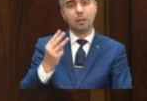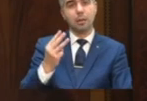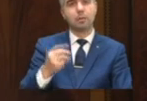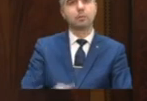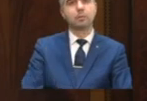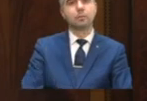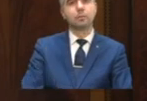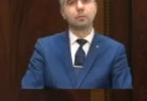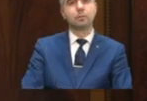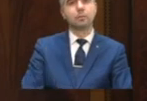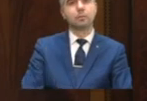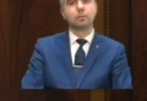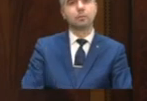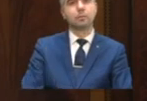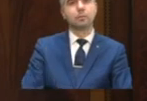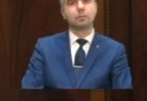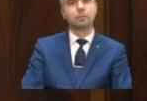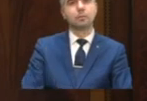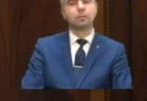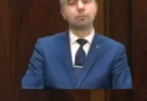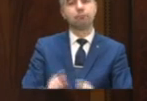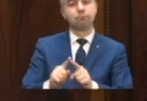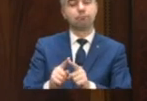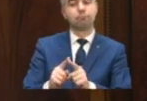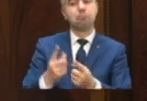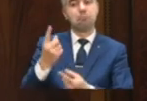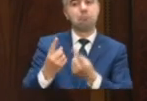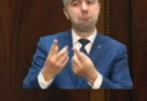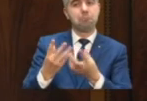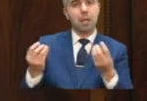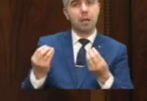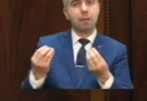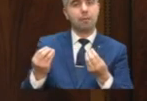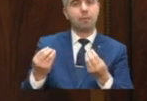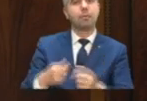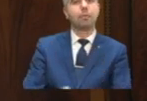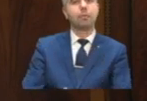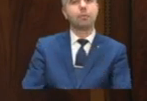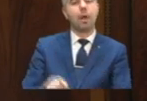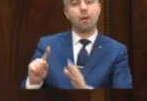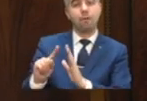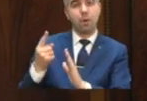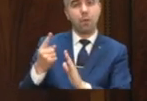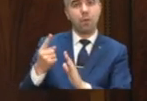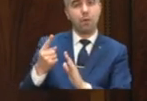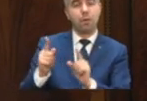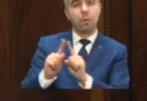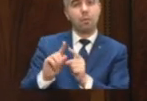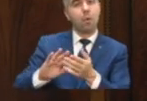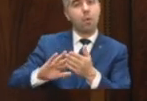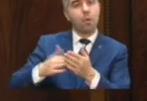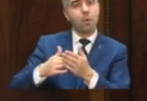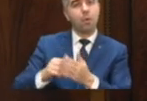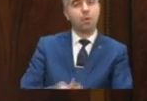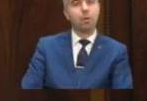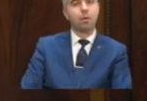لان من خلال التدخلات ديالكم لمست بان الاولويه ديال الاولويات من خلال هذه التدخلات كانت